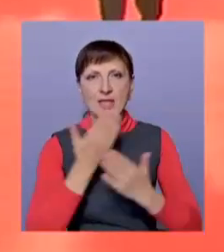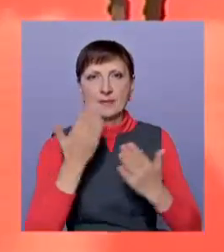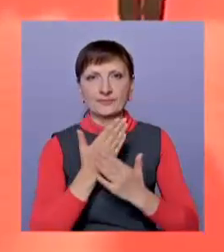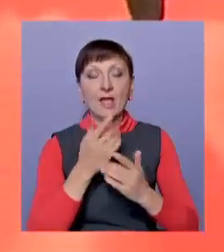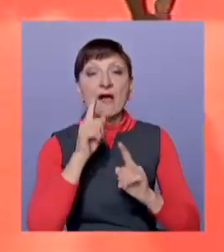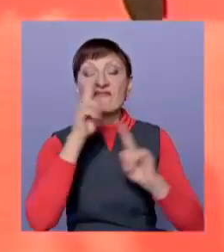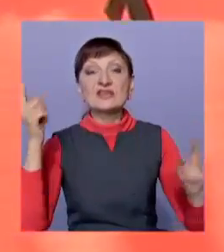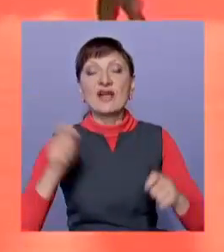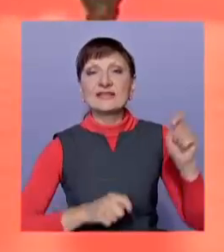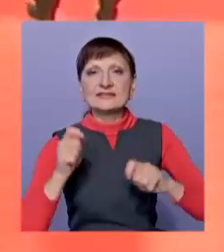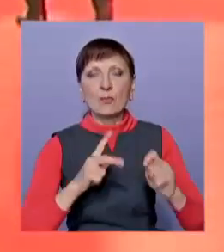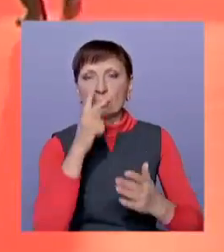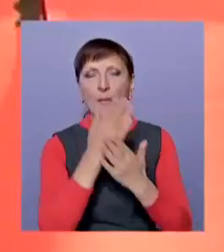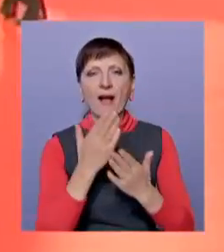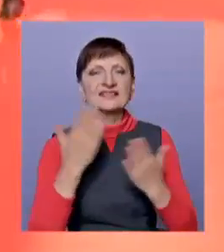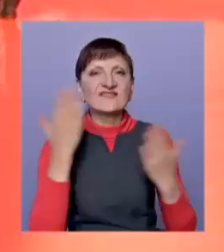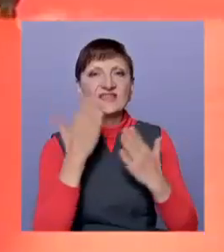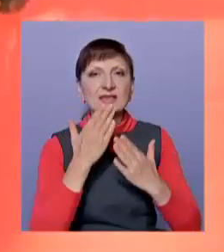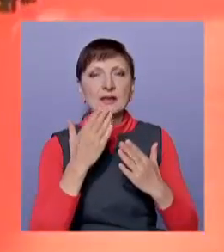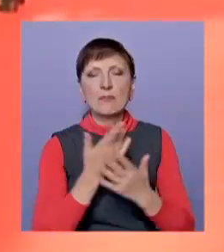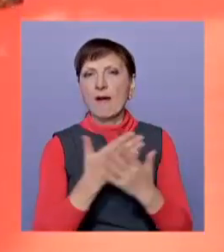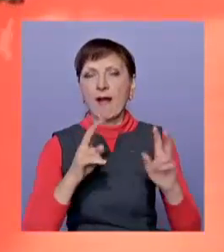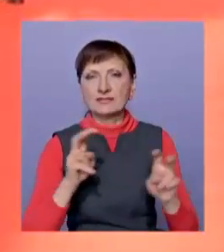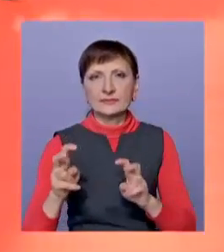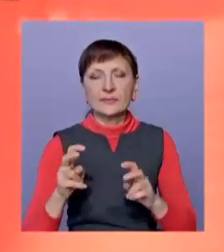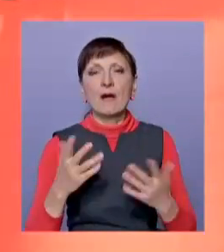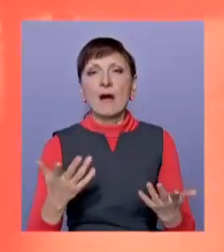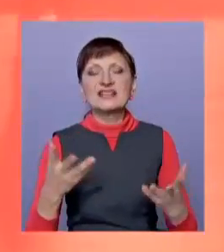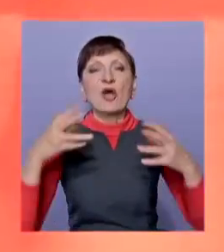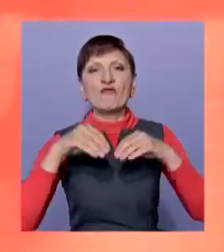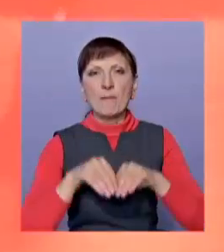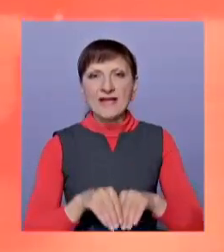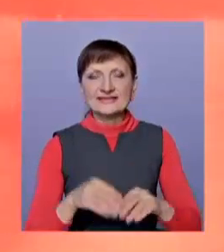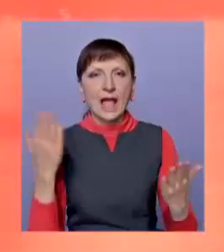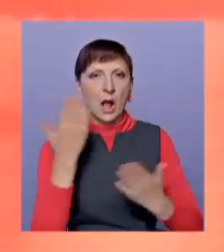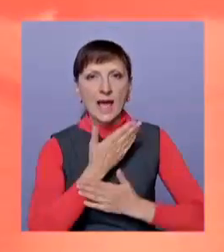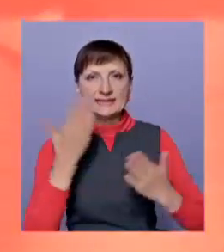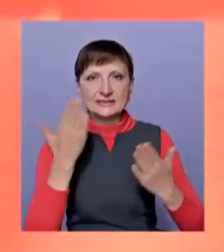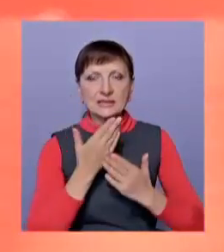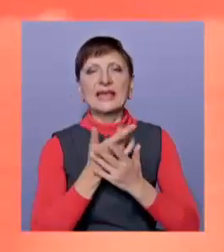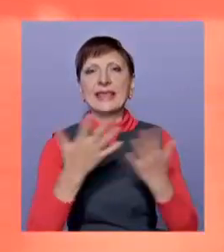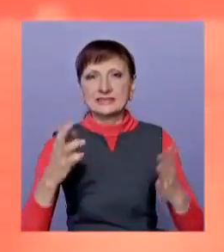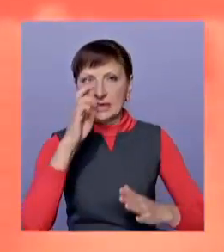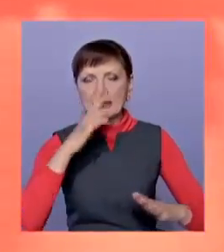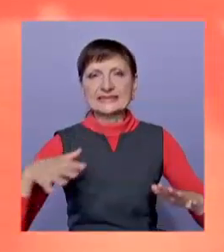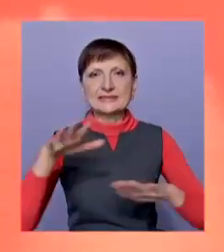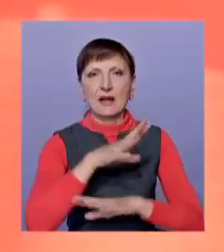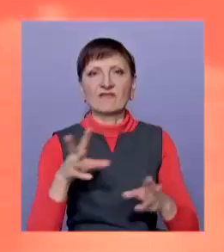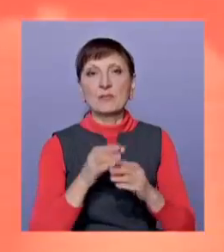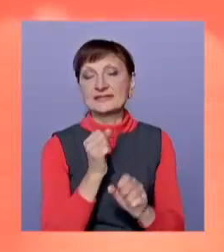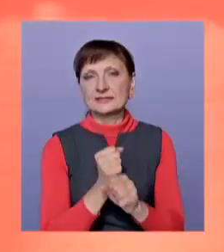Фишка фестиваля в показе фильмов по продукциям, то есть совместных картин нескольких стран.